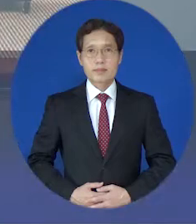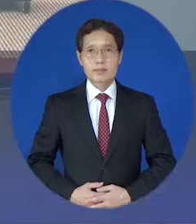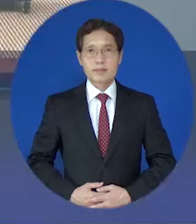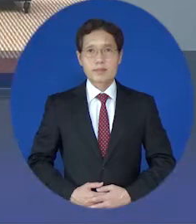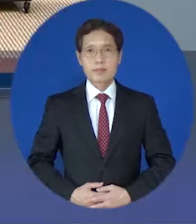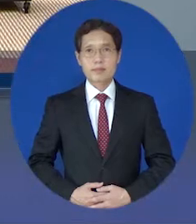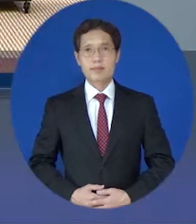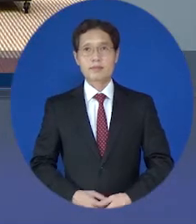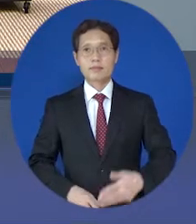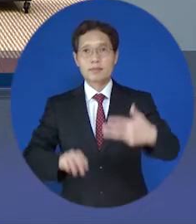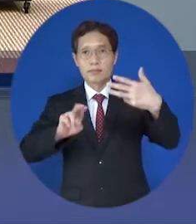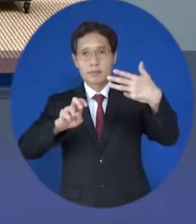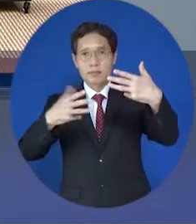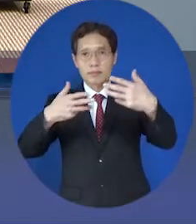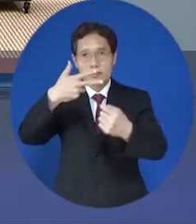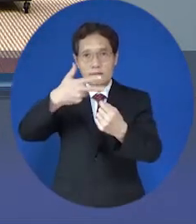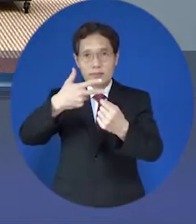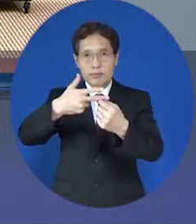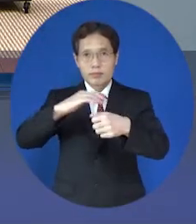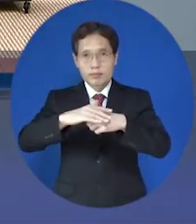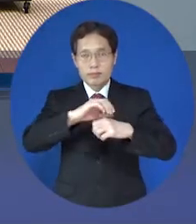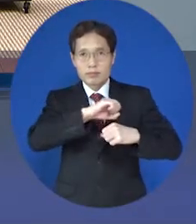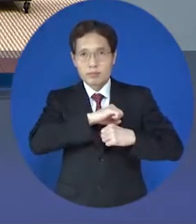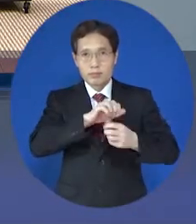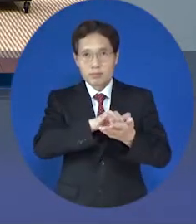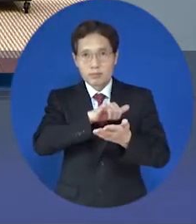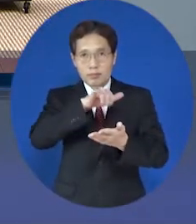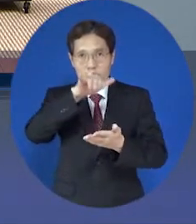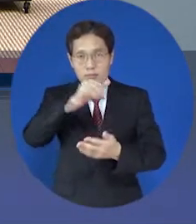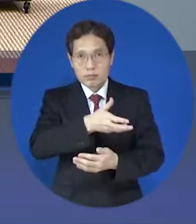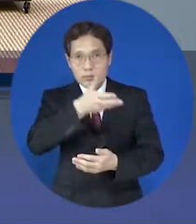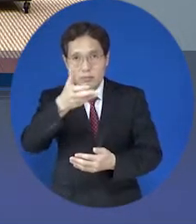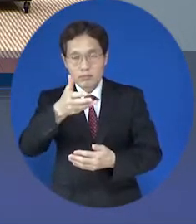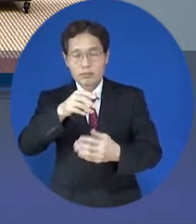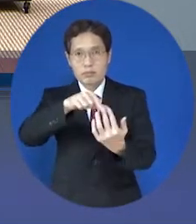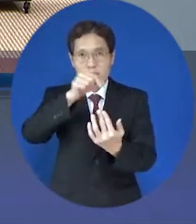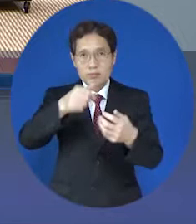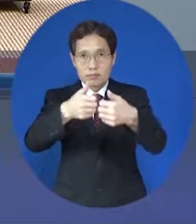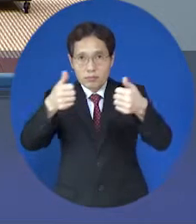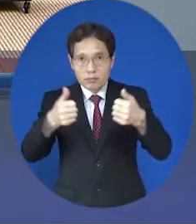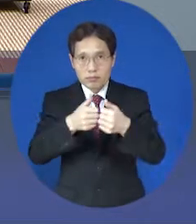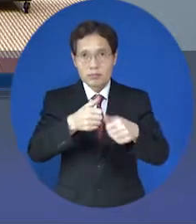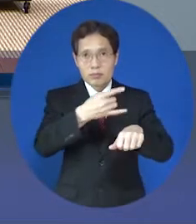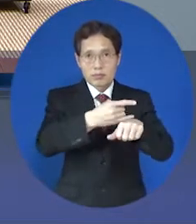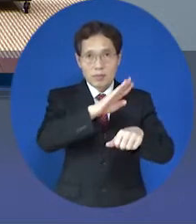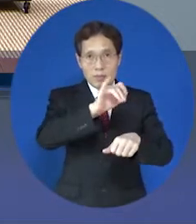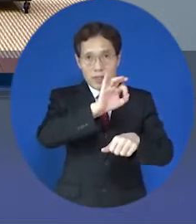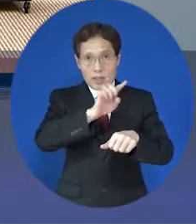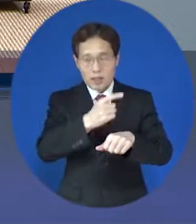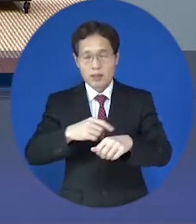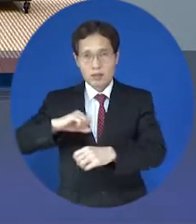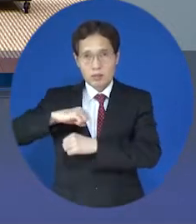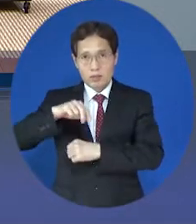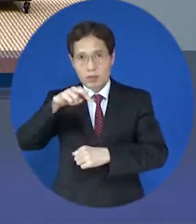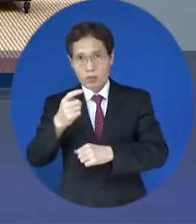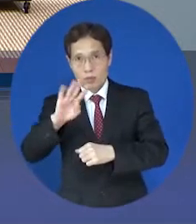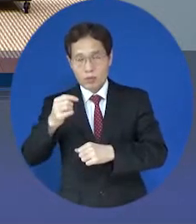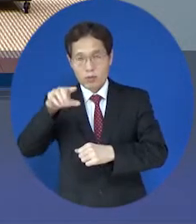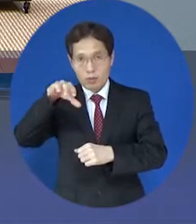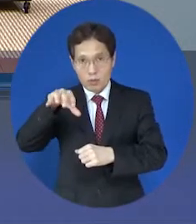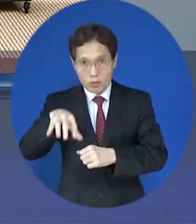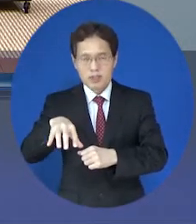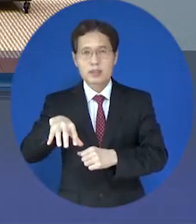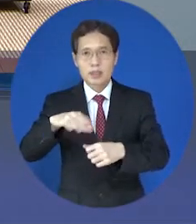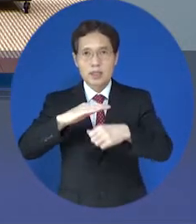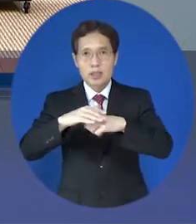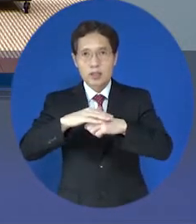지난 28일 열린 제 7배 태 구 군 공항 이전 부지 선정 위원회 에서 의성 비안 군위 소보 지역이 대구 궁